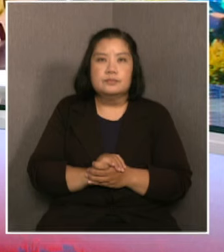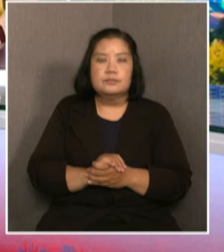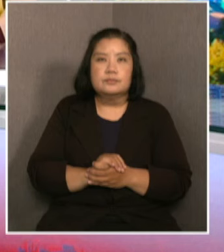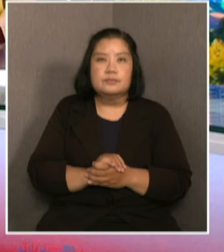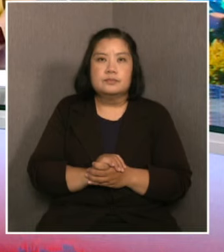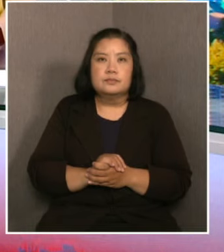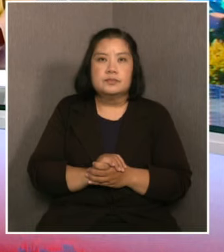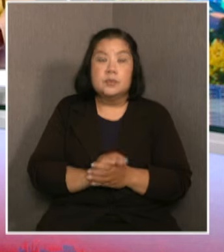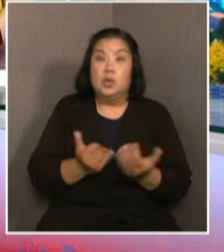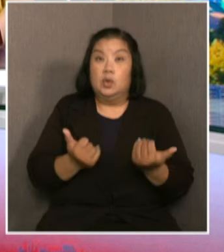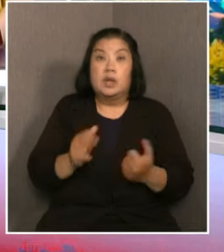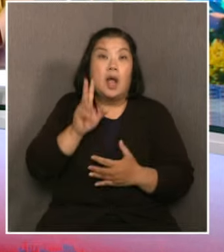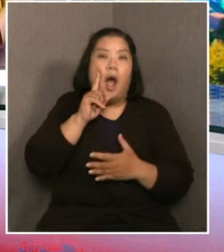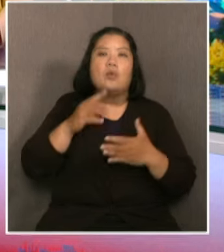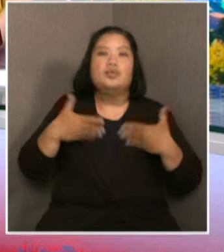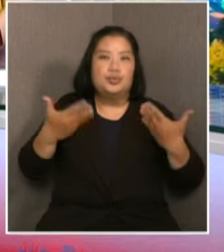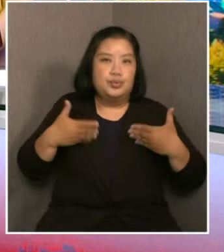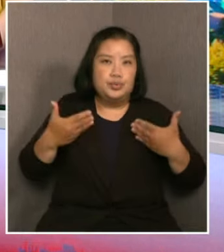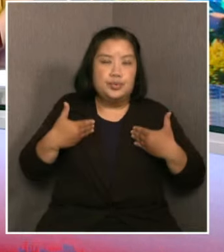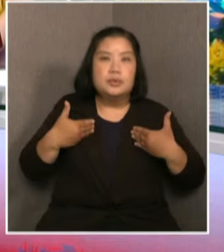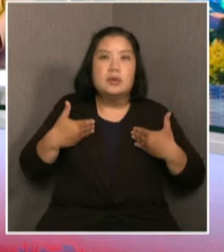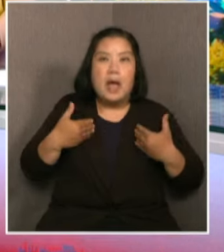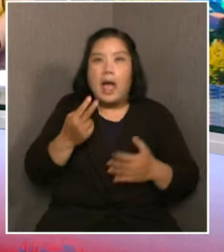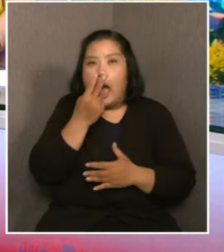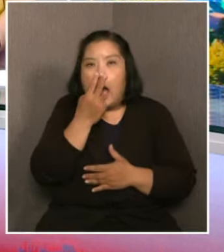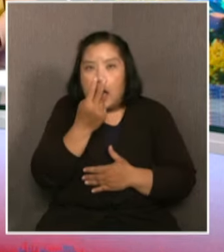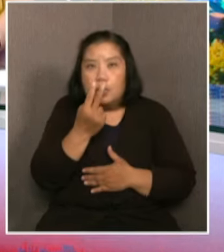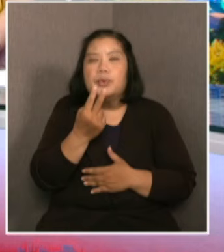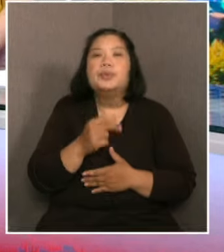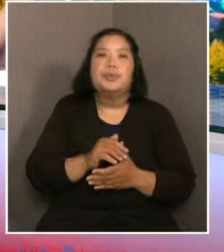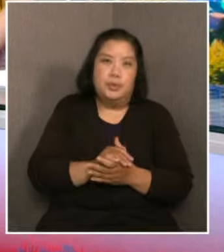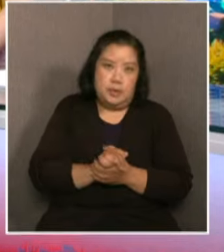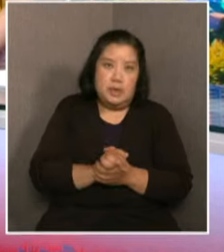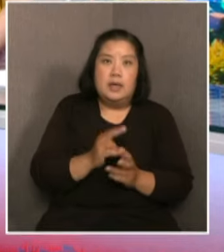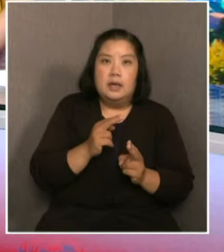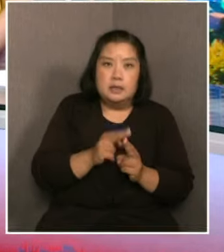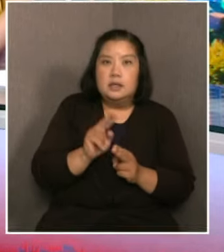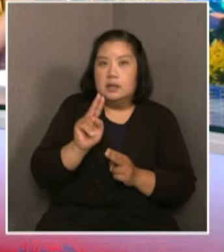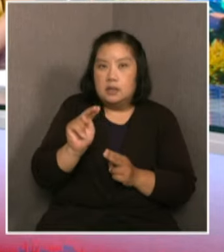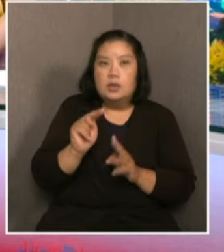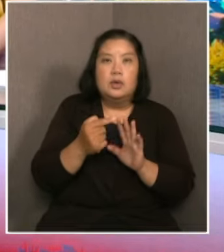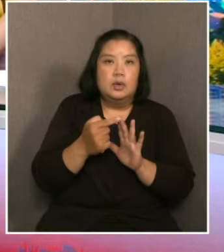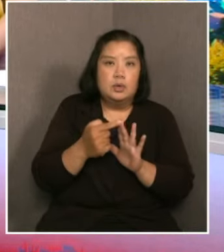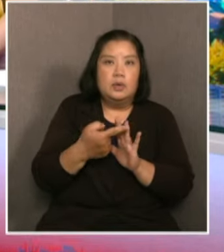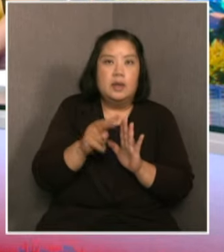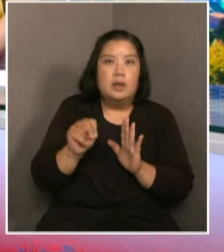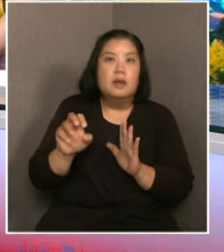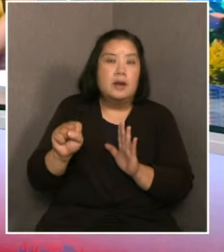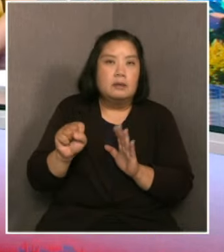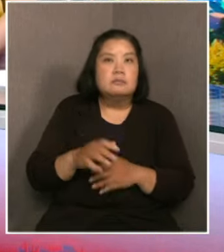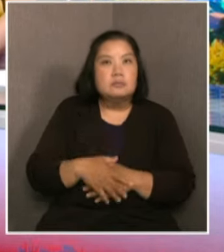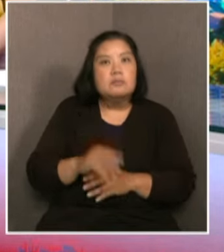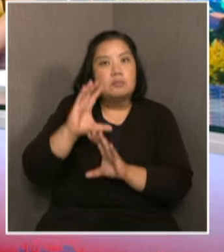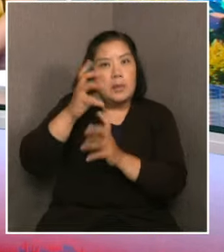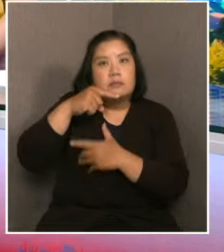มาติดตาม TNN บันเทิงกันนะคะช่วงนี้จะพาไปติดตามเรื่องยูเรนัส2324ค่ะเป็น1ใน4ภาพยนตร์ไทยนะคะ